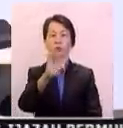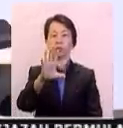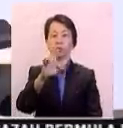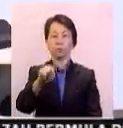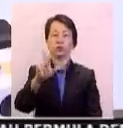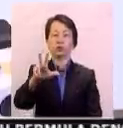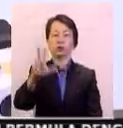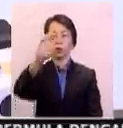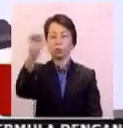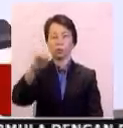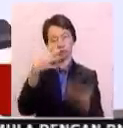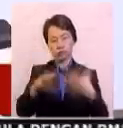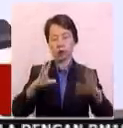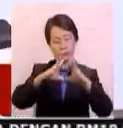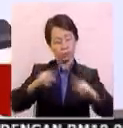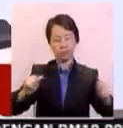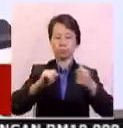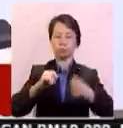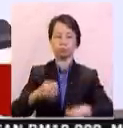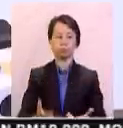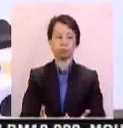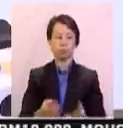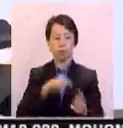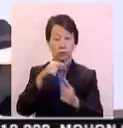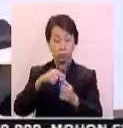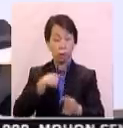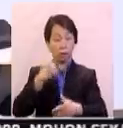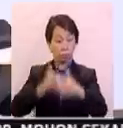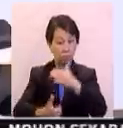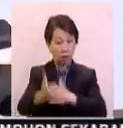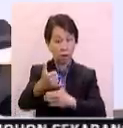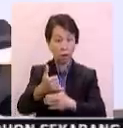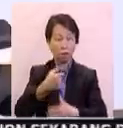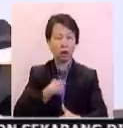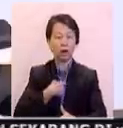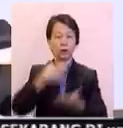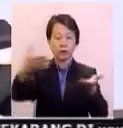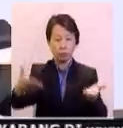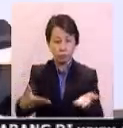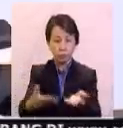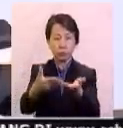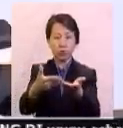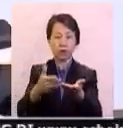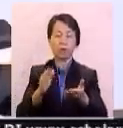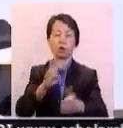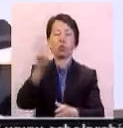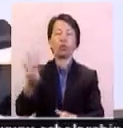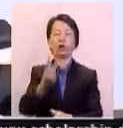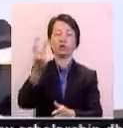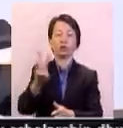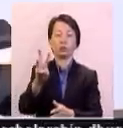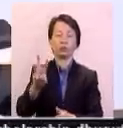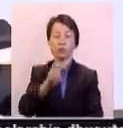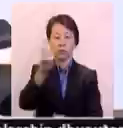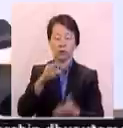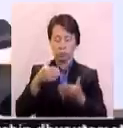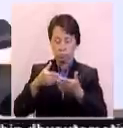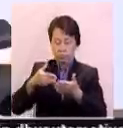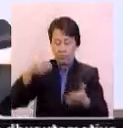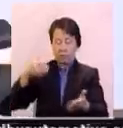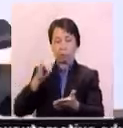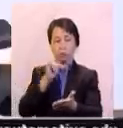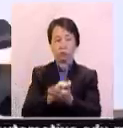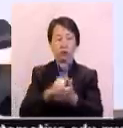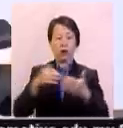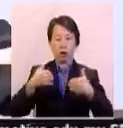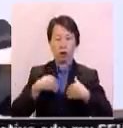saya masuk, saluran aduan saya perkenalkan adalah WhatsApp, aplikasi WhatsApp. Sebelum itu, kita